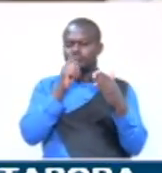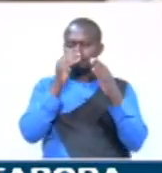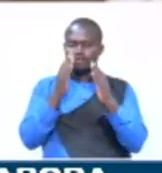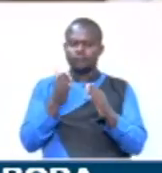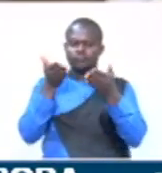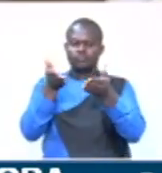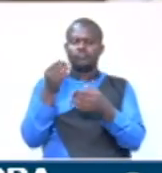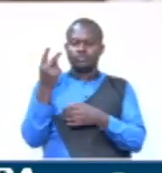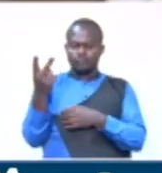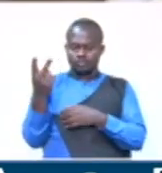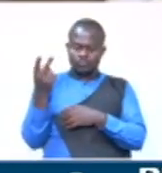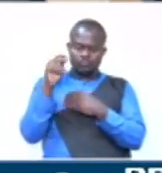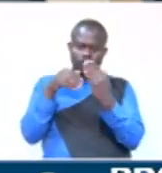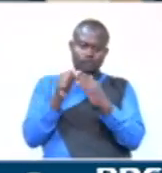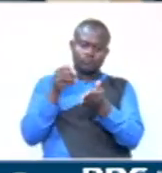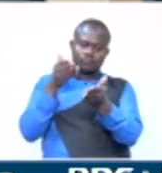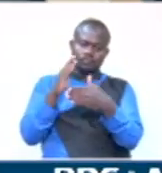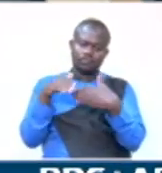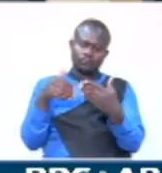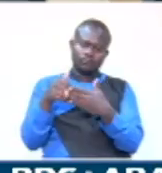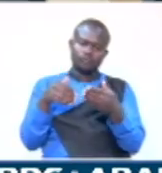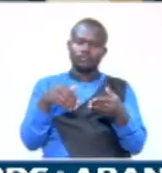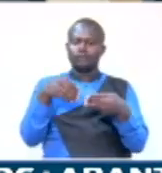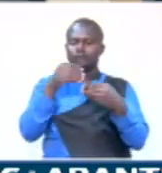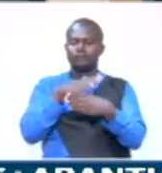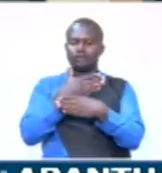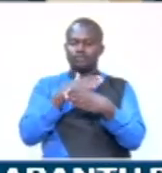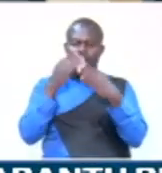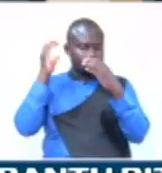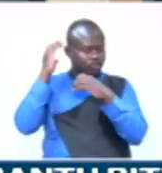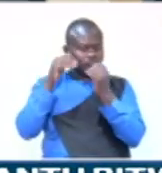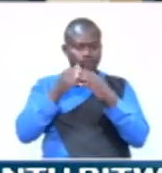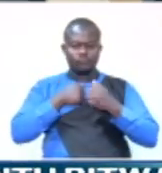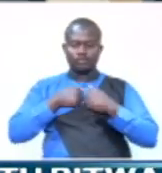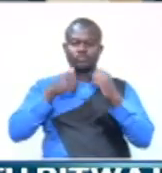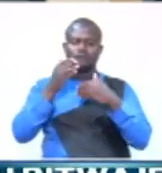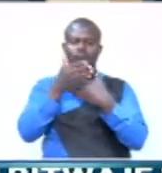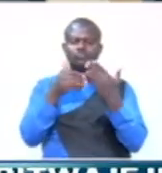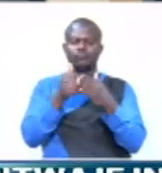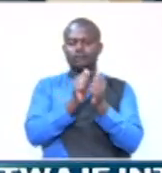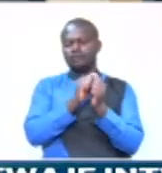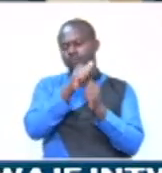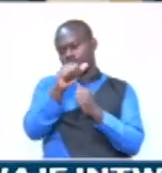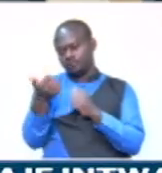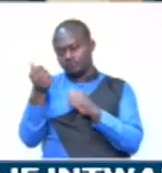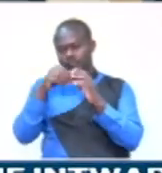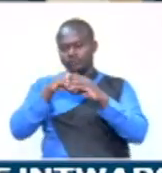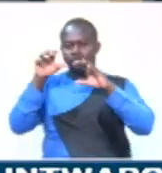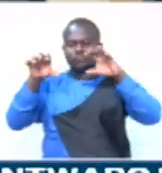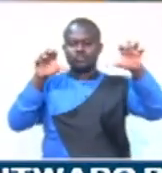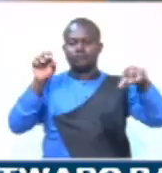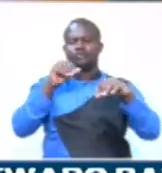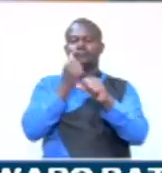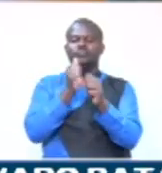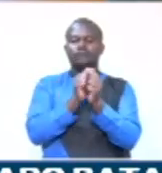rero bari hano ipari bazarukurikirana bakajya basangira amakuru n'abanyarwanda bari aho ngaho ndetse n'abandi bari mu bindi bice bakorana n'iyo